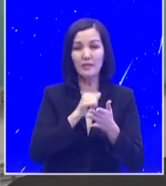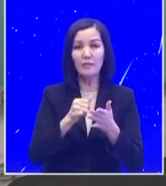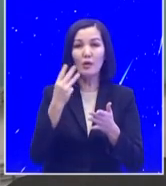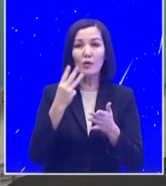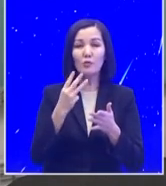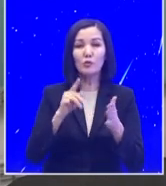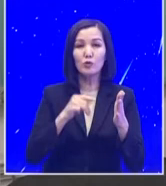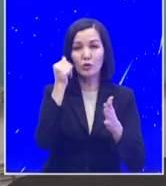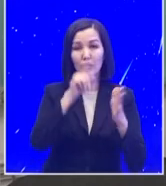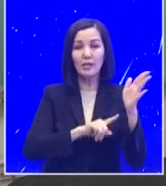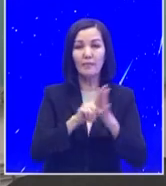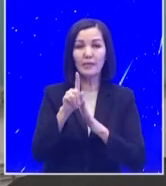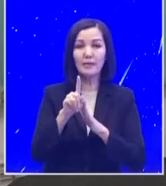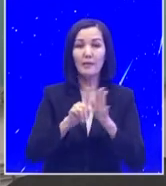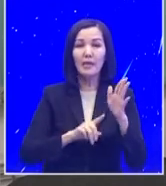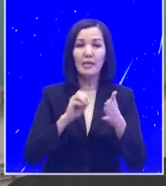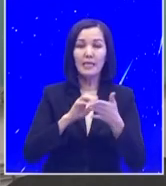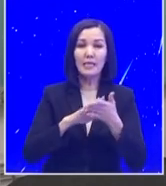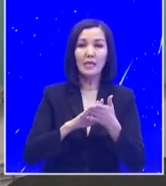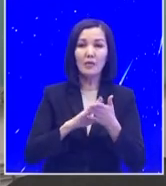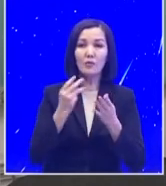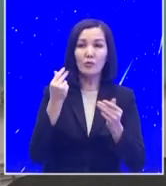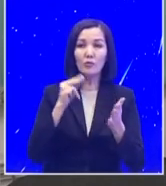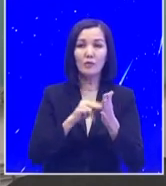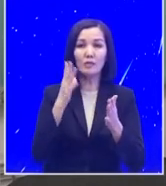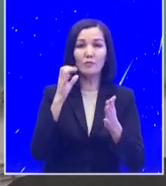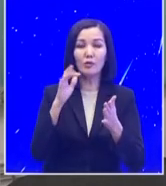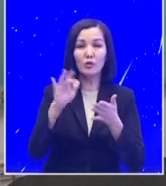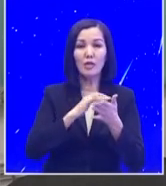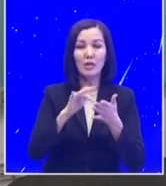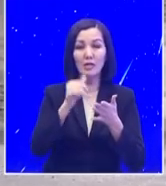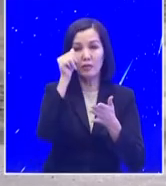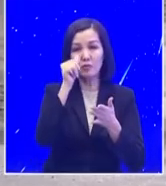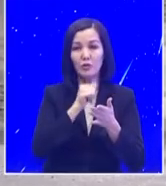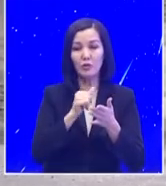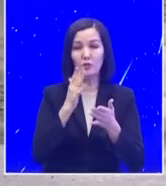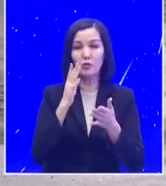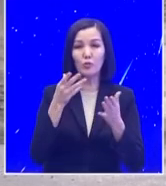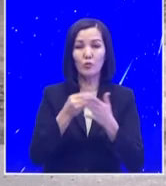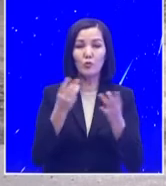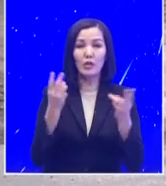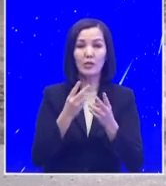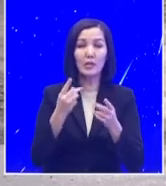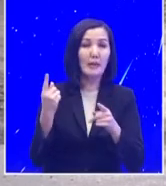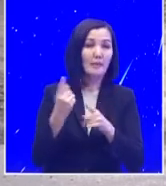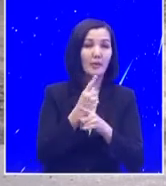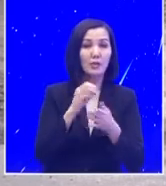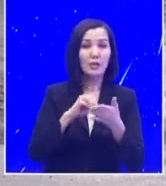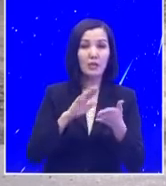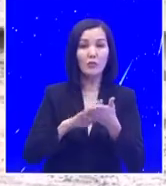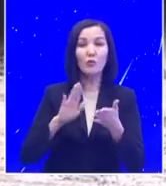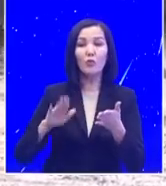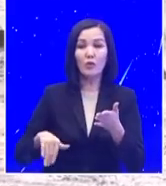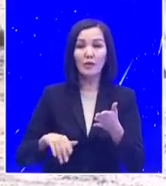3 жылдан бастап бастапқы тіркеуге қою сомасы 500 айлық есептік көрсеткішті құрайды. Алғашқы тіркеуге қойған соң,